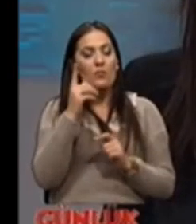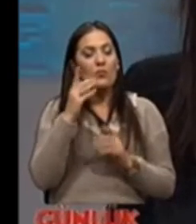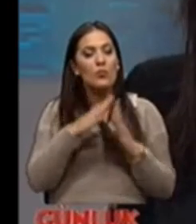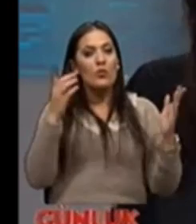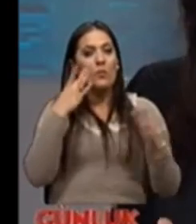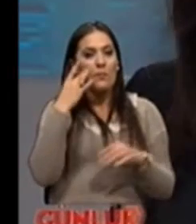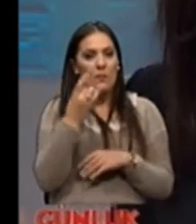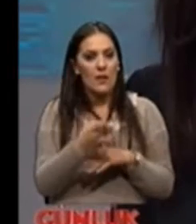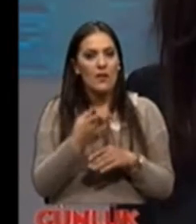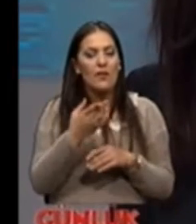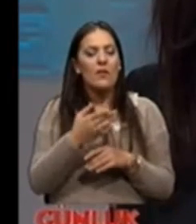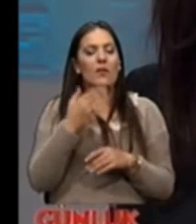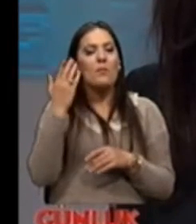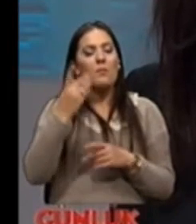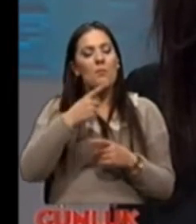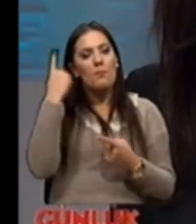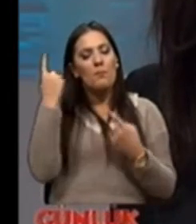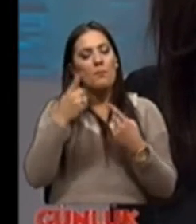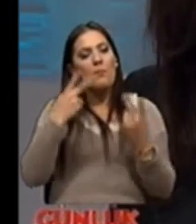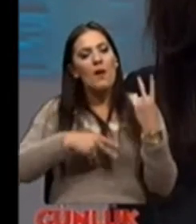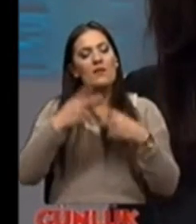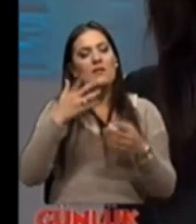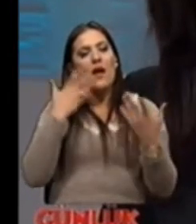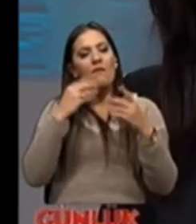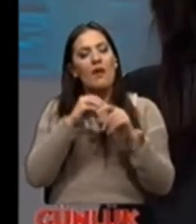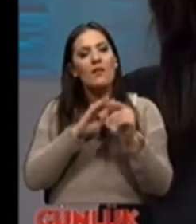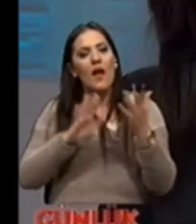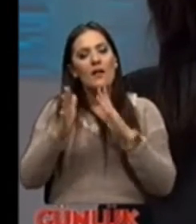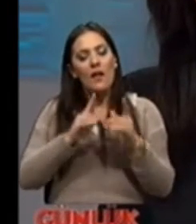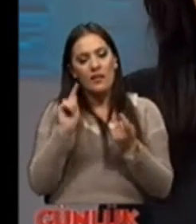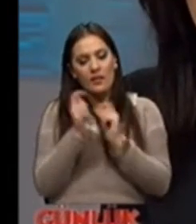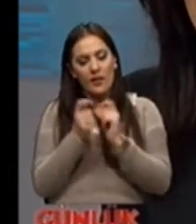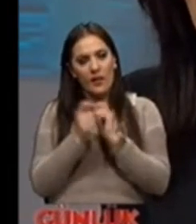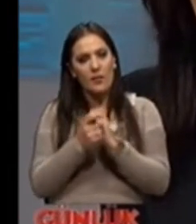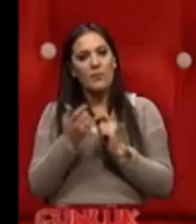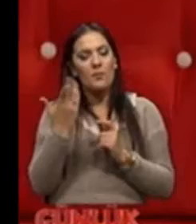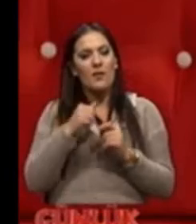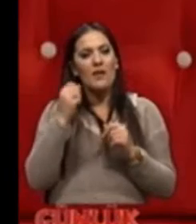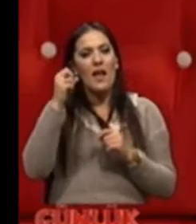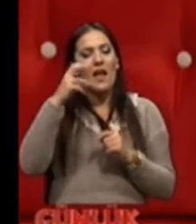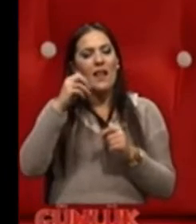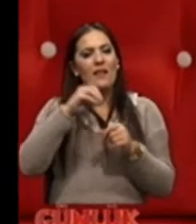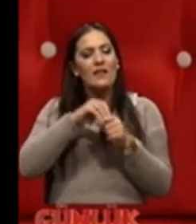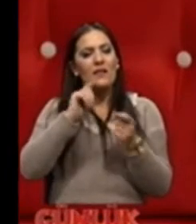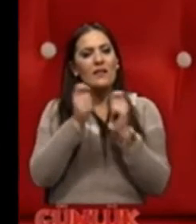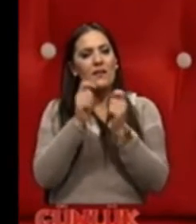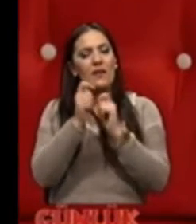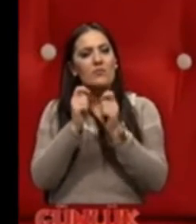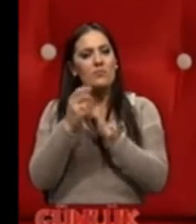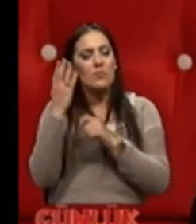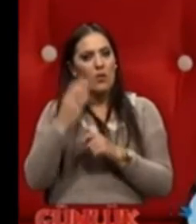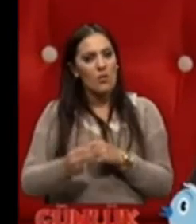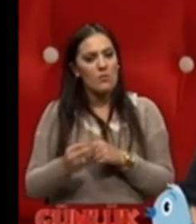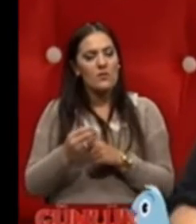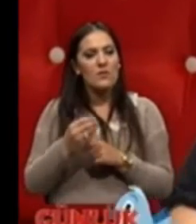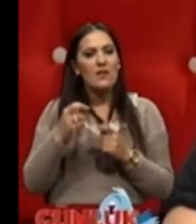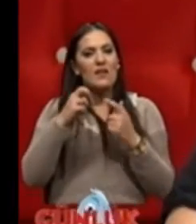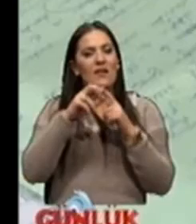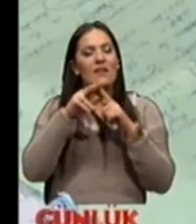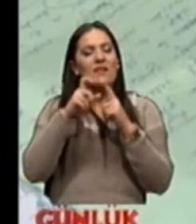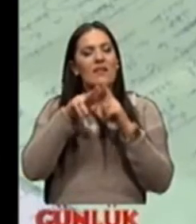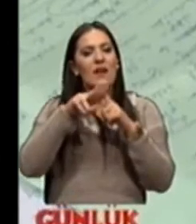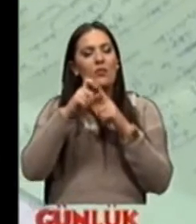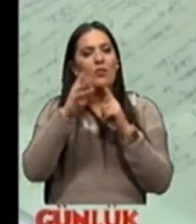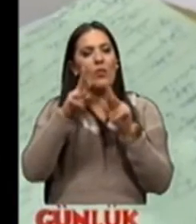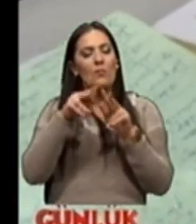bazı hayvanların hareketlerinin değişmesi, manyetik ve elektrik değişimlerin meydana gelmesi, radon gazı dediğimiz bu konu